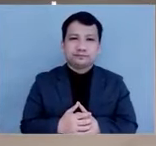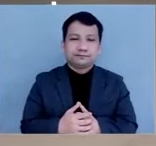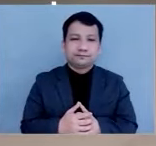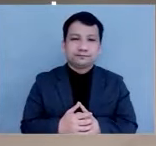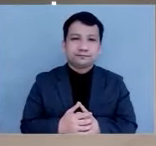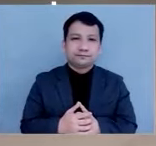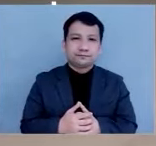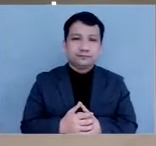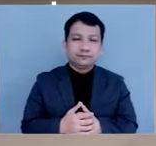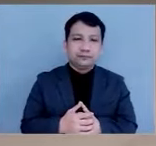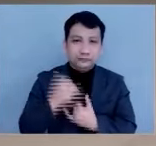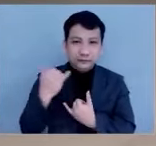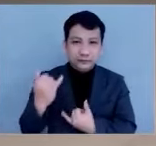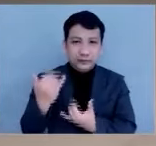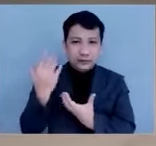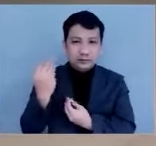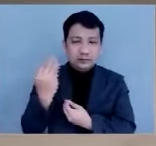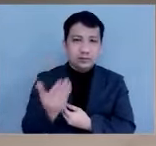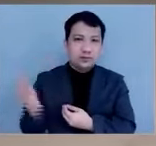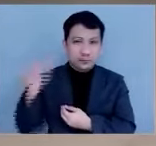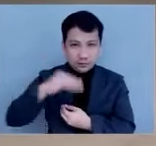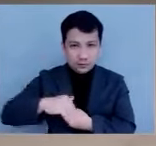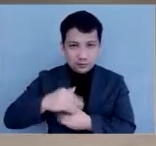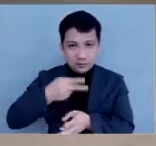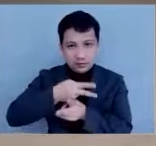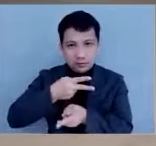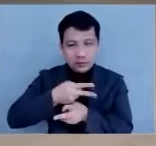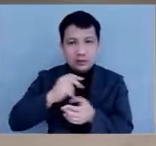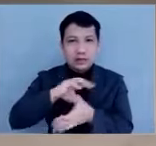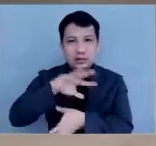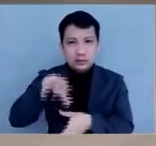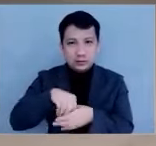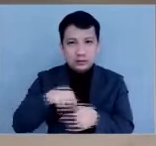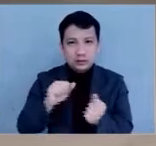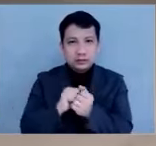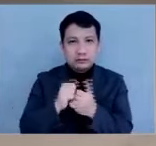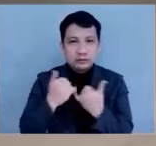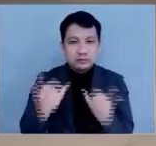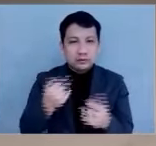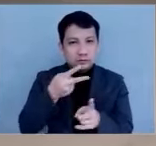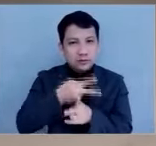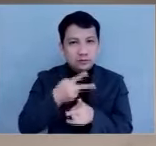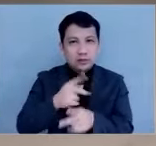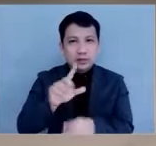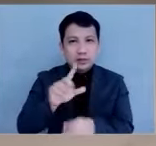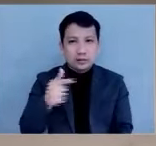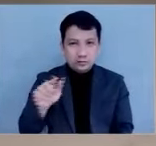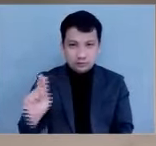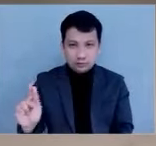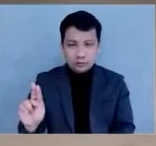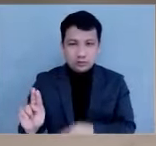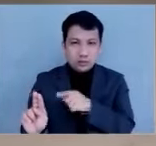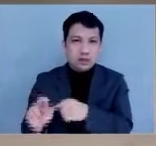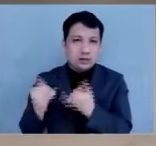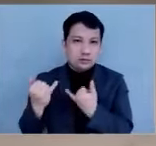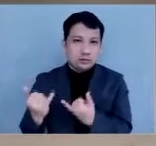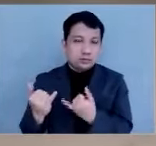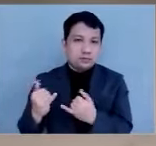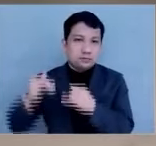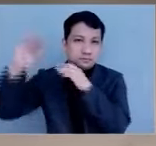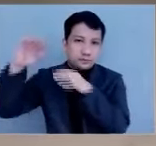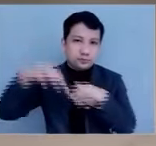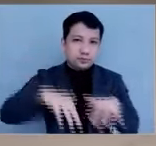Bok, sa ating buong araw na pagbabantay dito sa Baguio City, kabilang sa mga pinakabinabantayan ng LGU ay itong mga landslides.